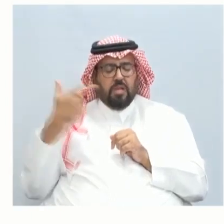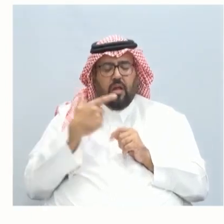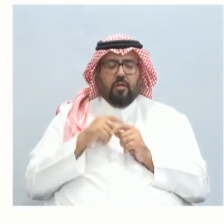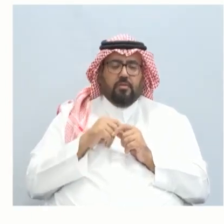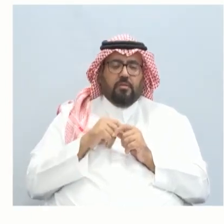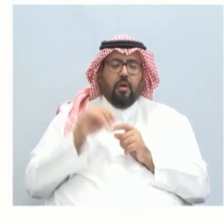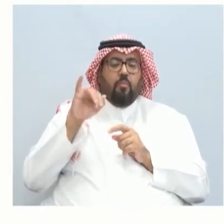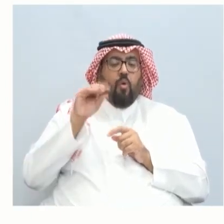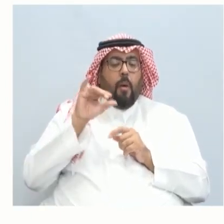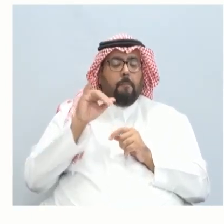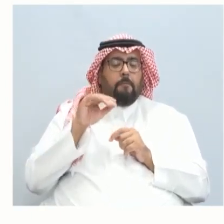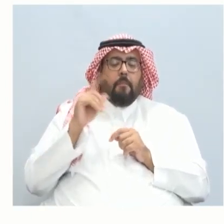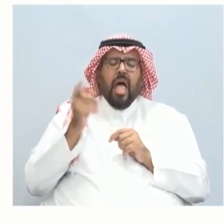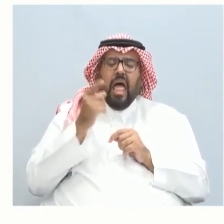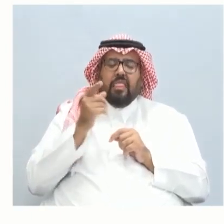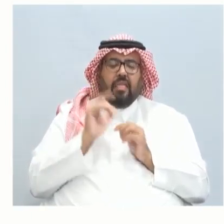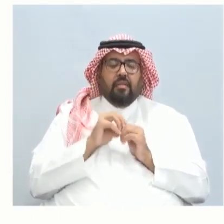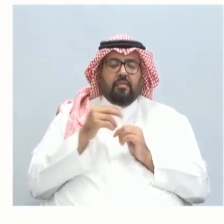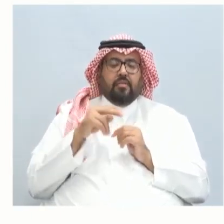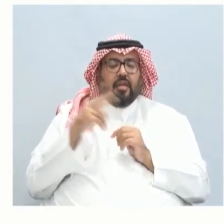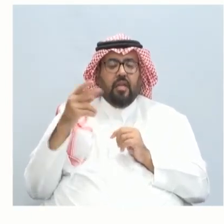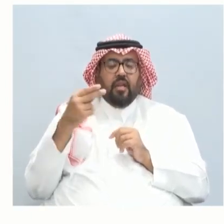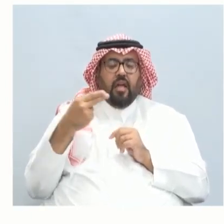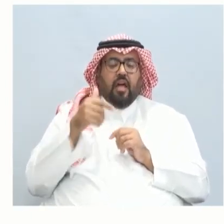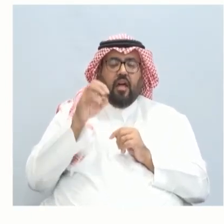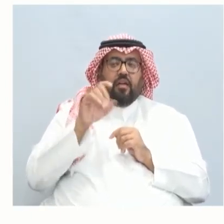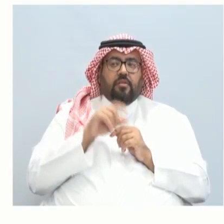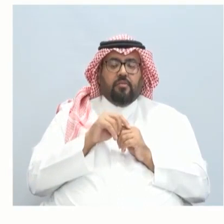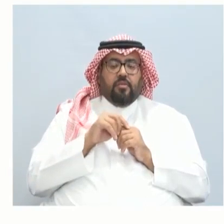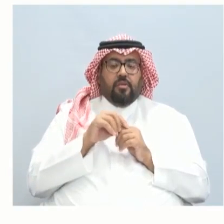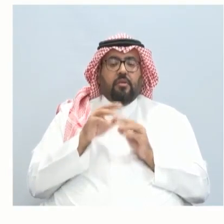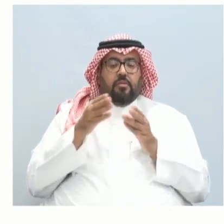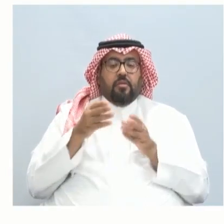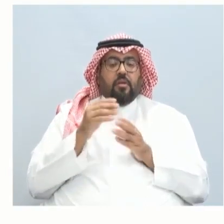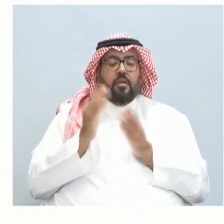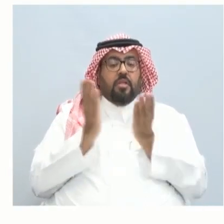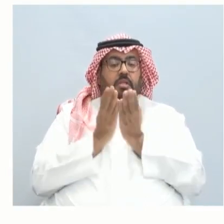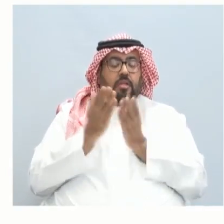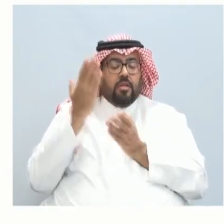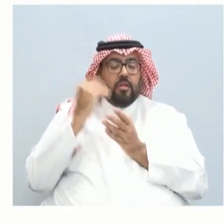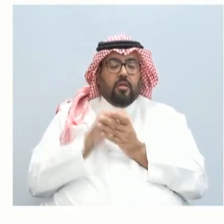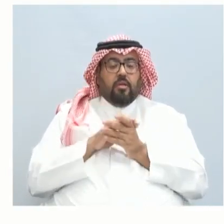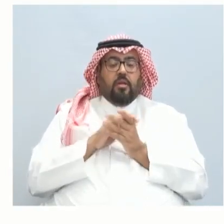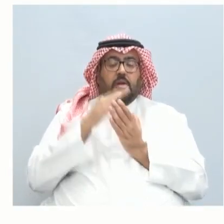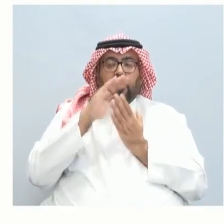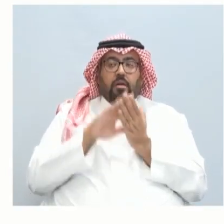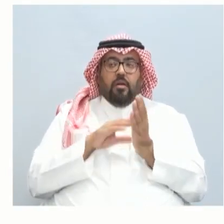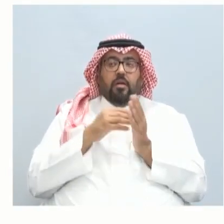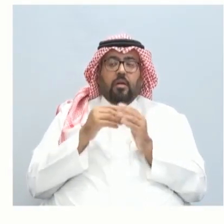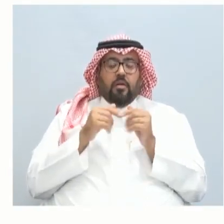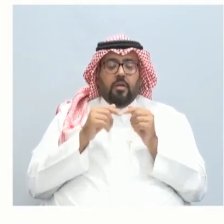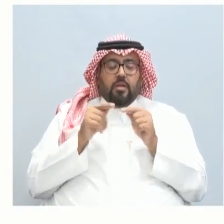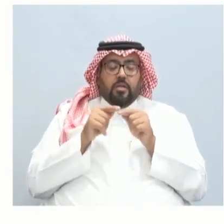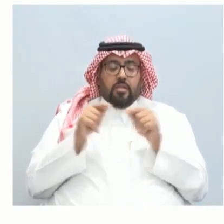ومنها ابناء وبنات الطلاب نتعرف على الاعمال منها كما تعرفنا في الدرس السابق على الاعمال قصيره